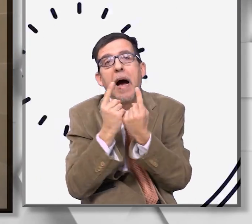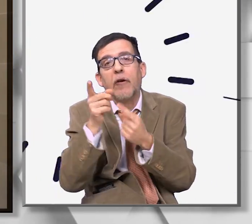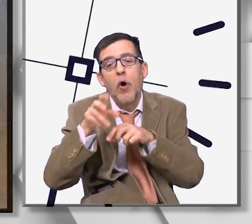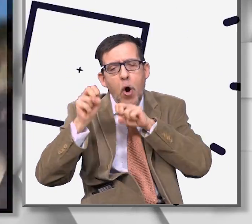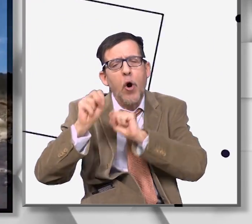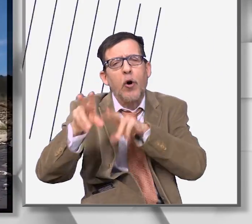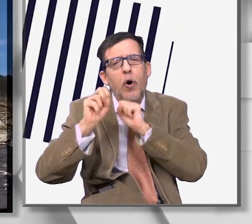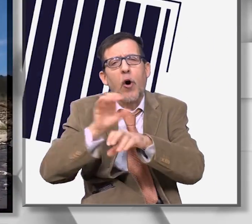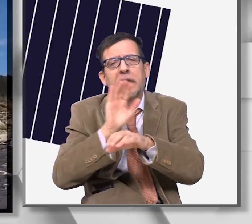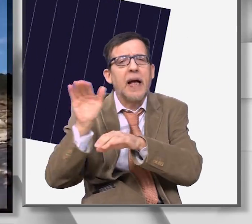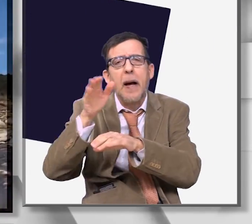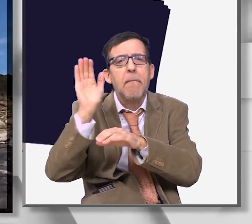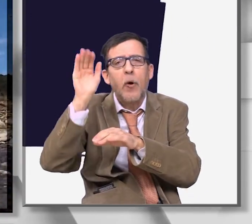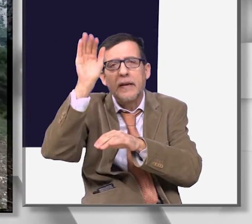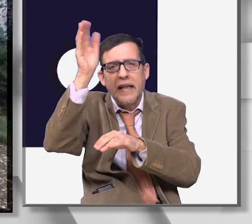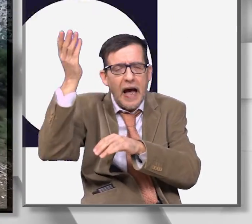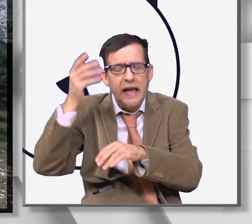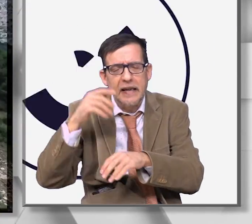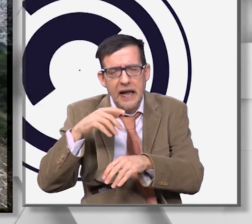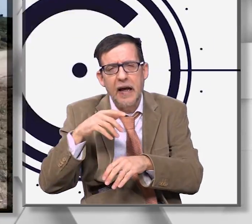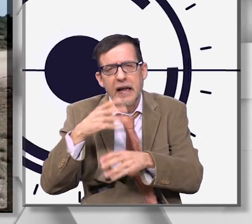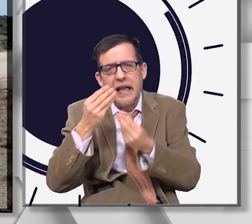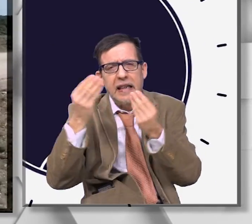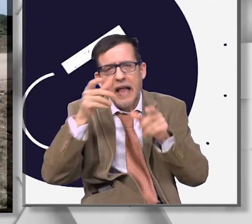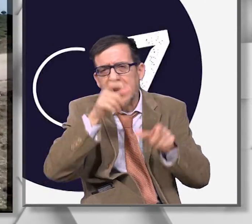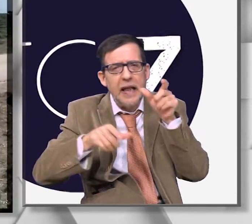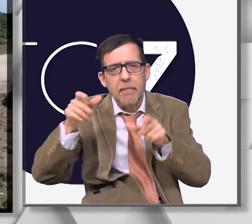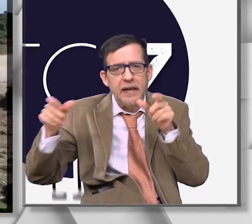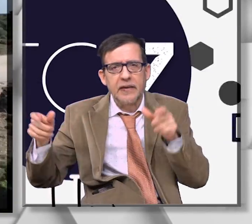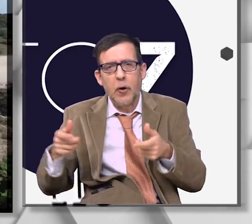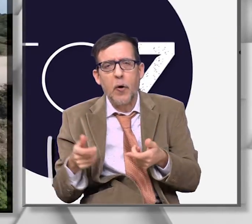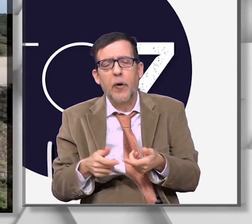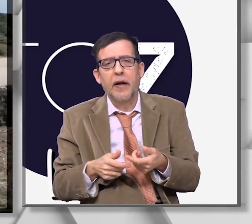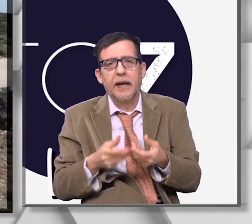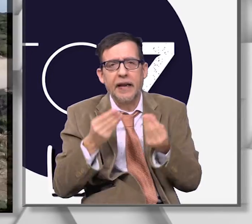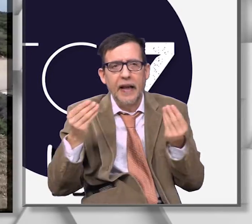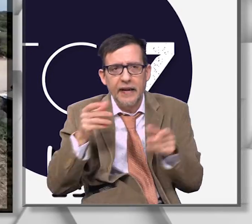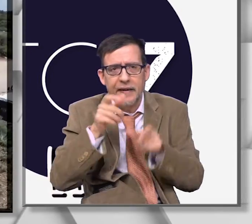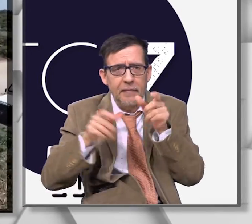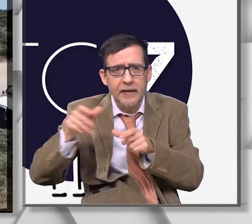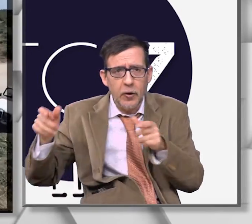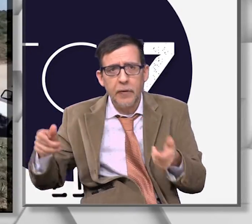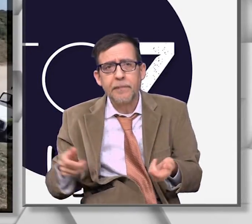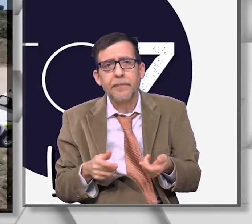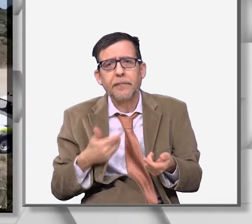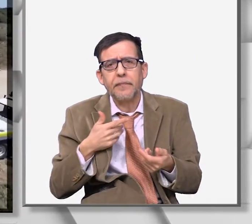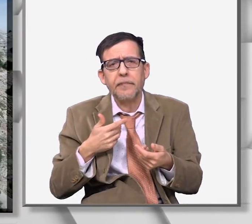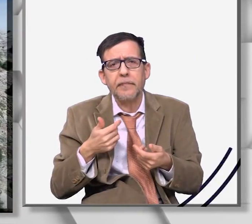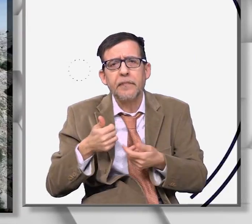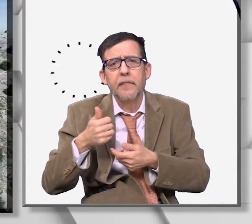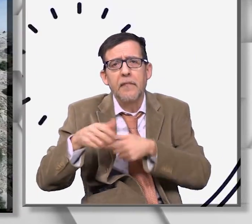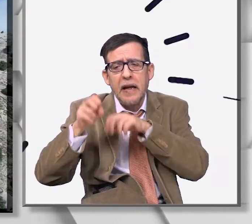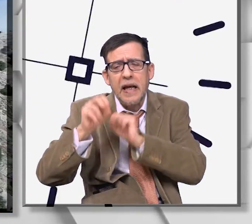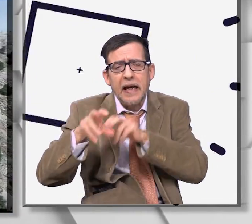diffuso ma in tutto il mondo tanta tanta gente ha partecipato e segale è una gara che che coinvolge i comuni